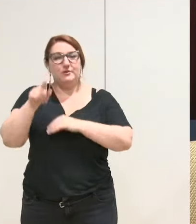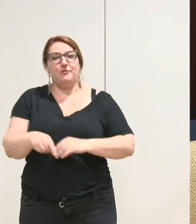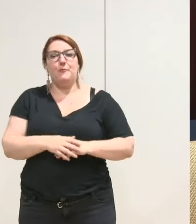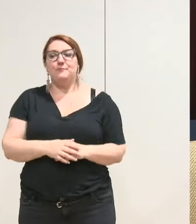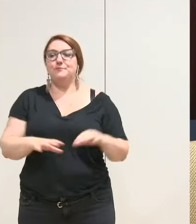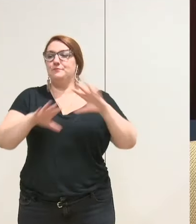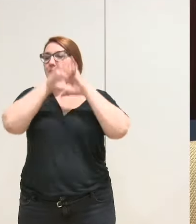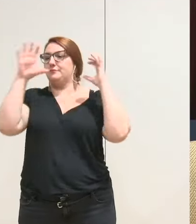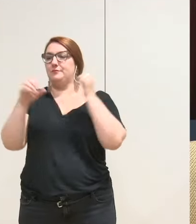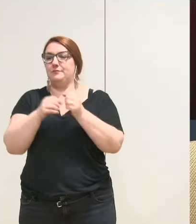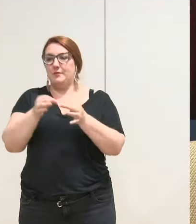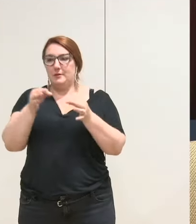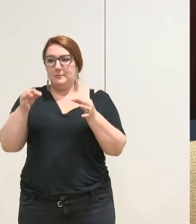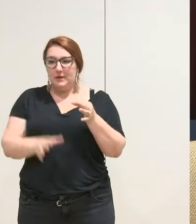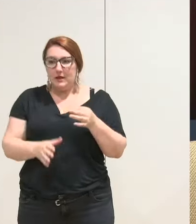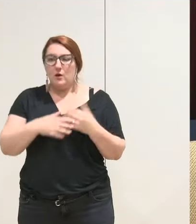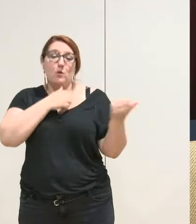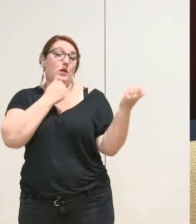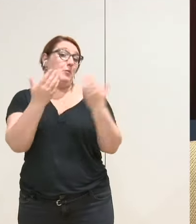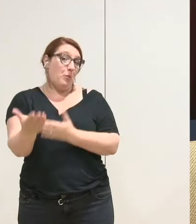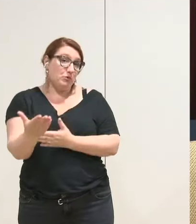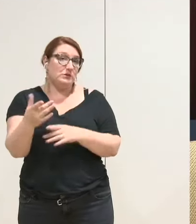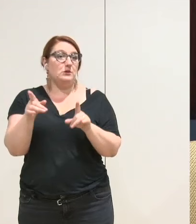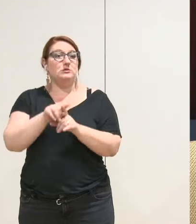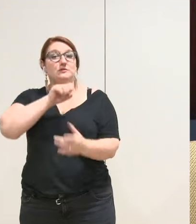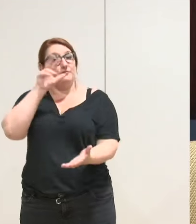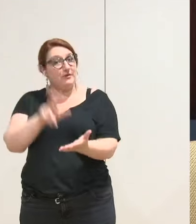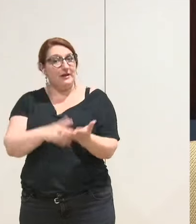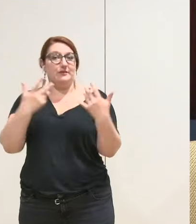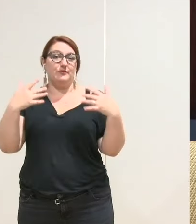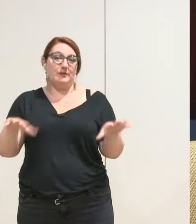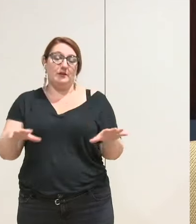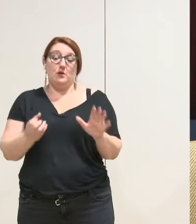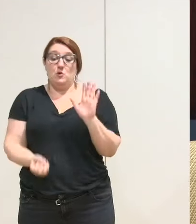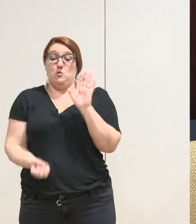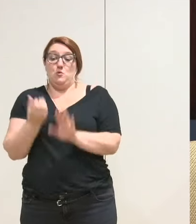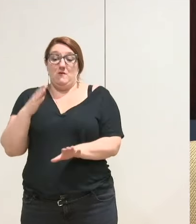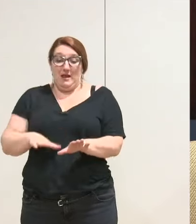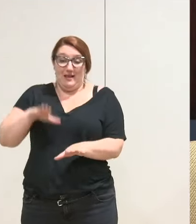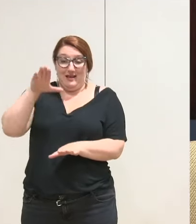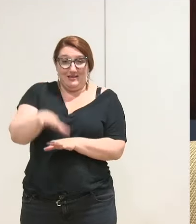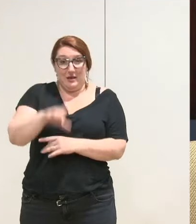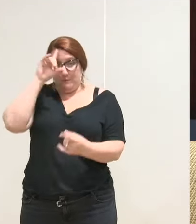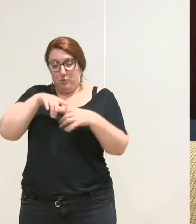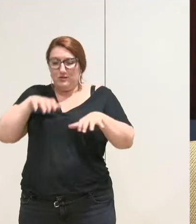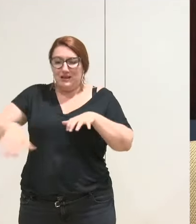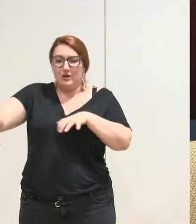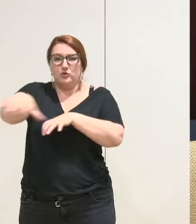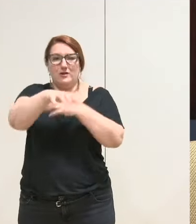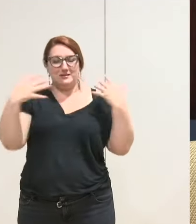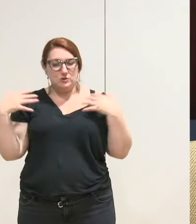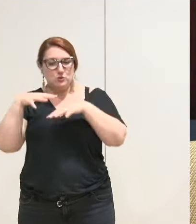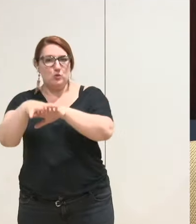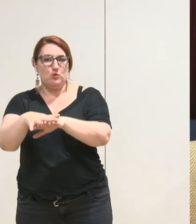ce bilan là il a été proposer et valider une nouvelle étape d'approfondissement de la territorialisation qui